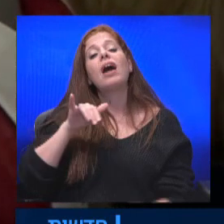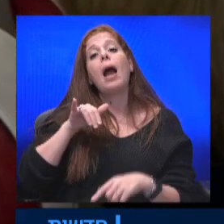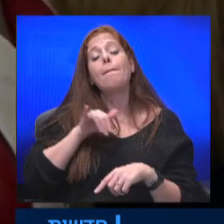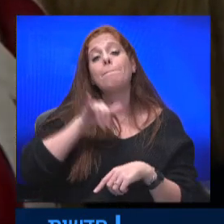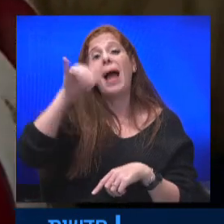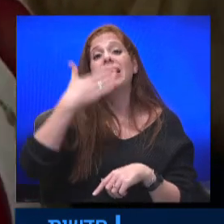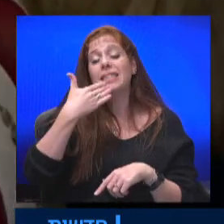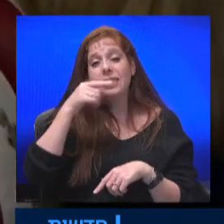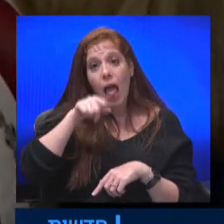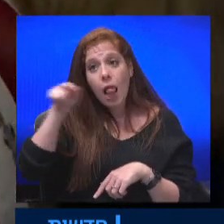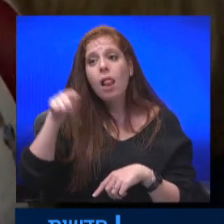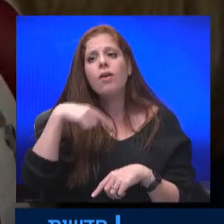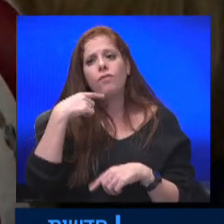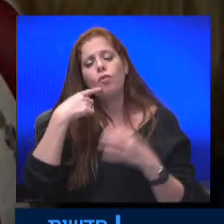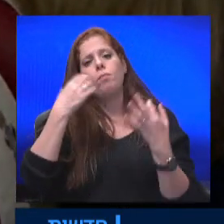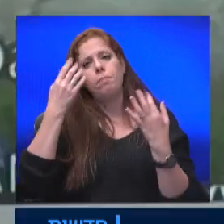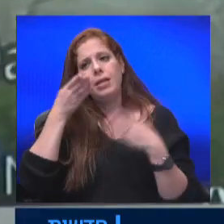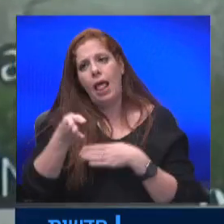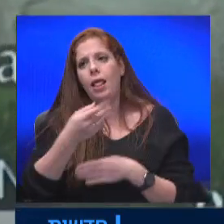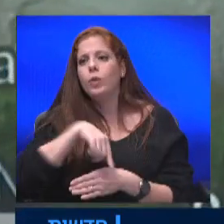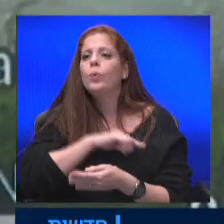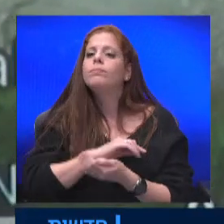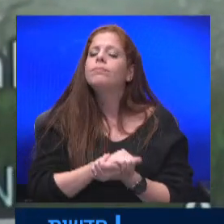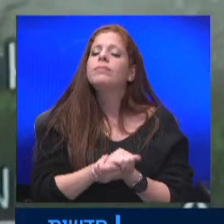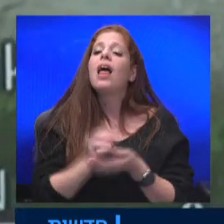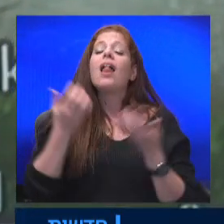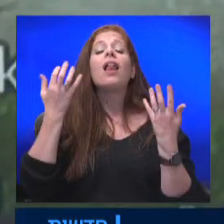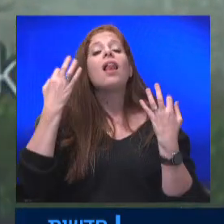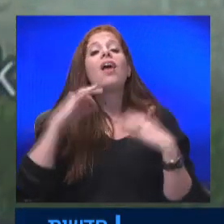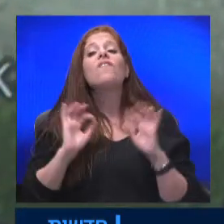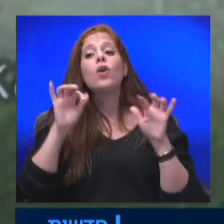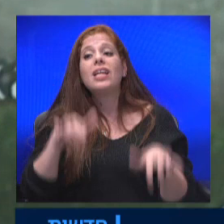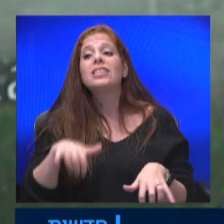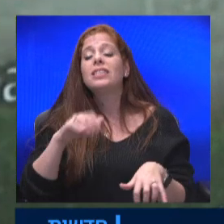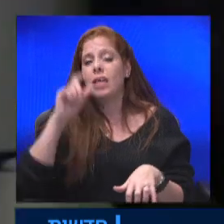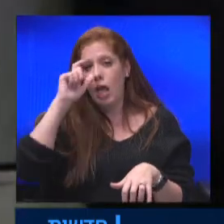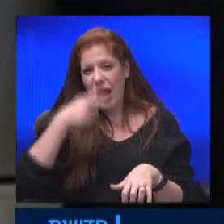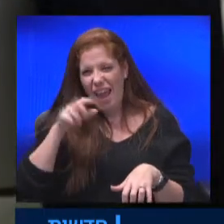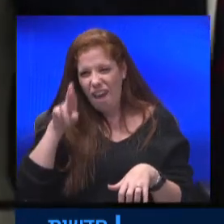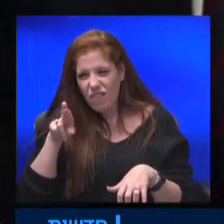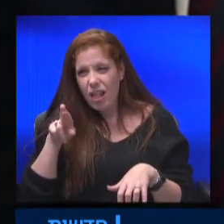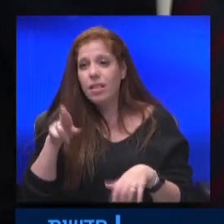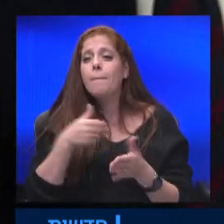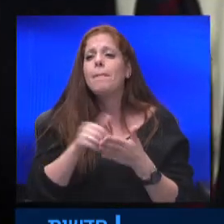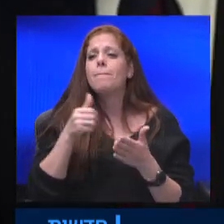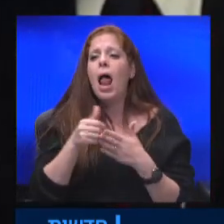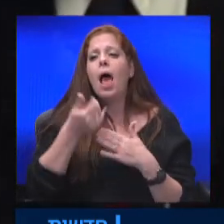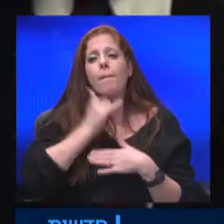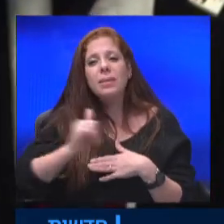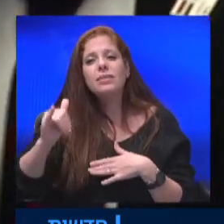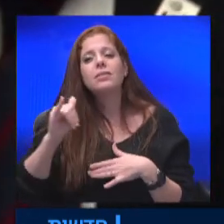his excellency Reverend Rivlin, on my apostolic journey to Iraq, I